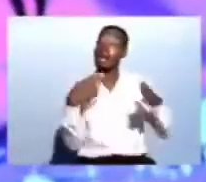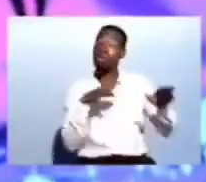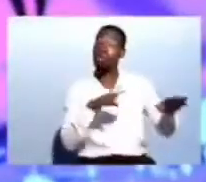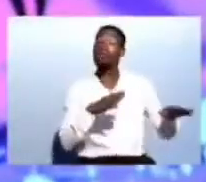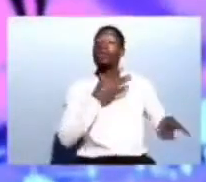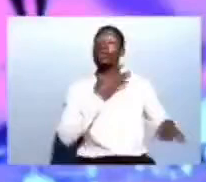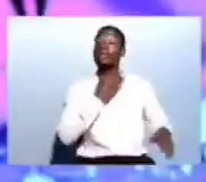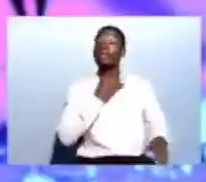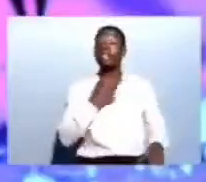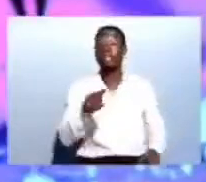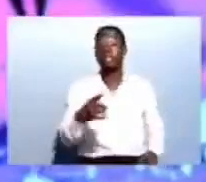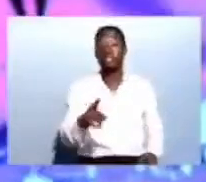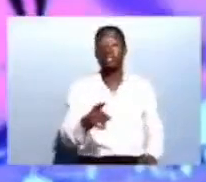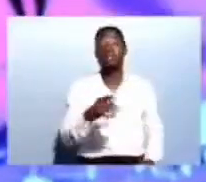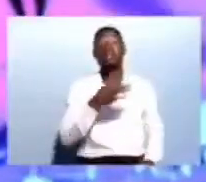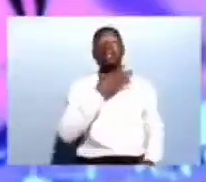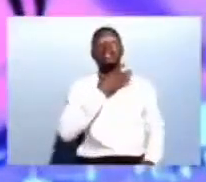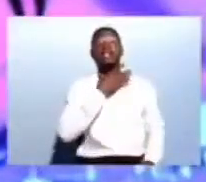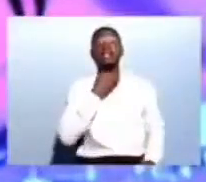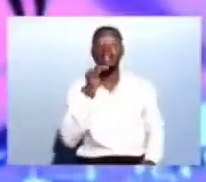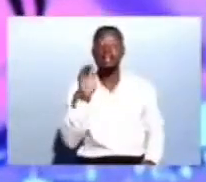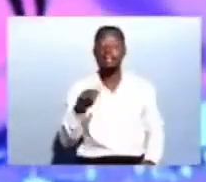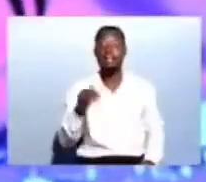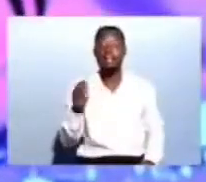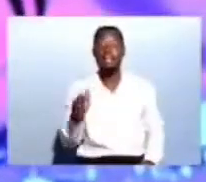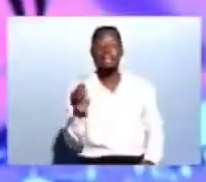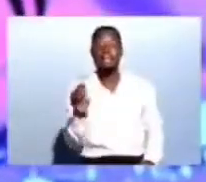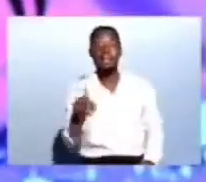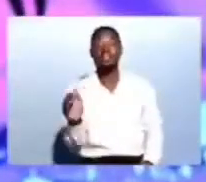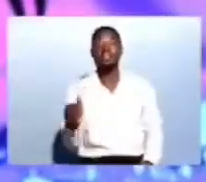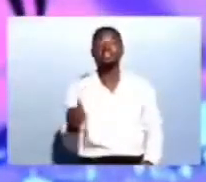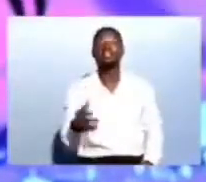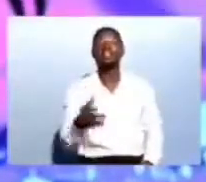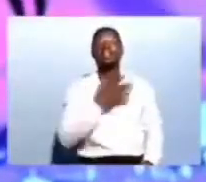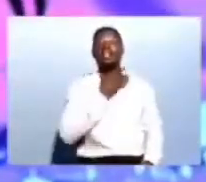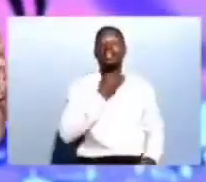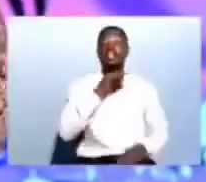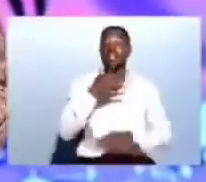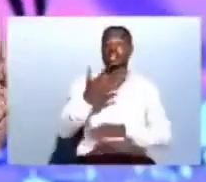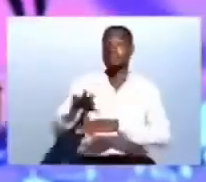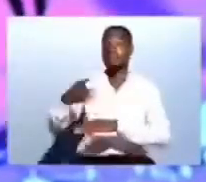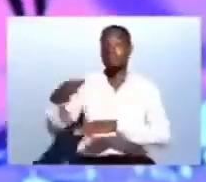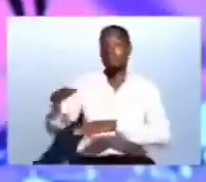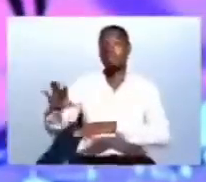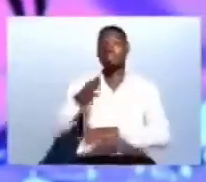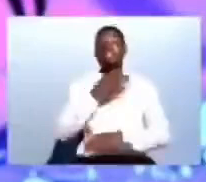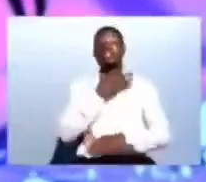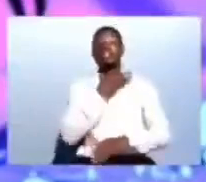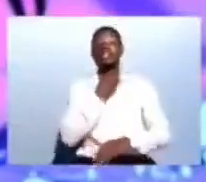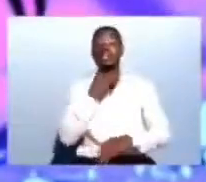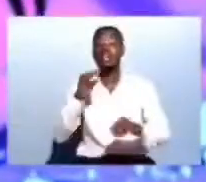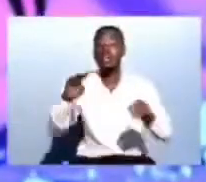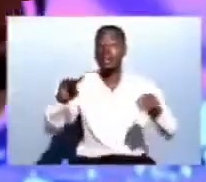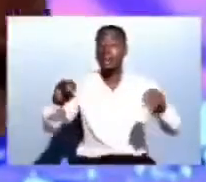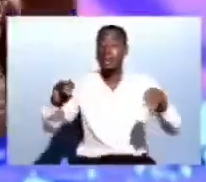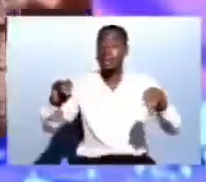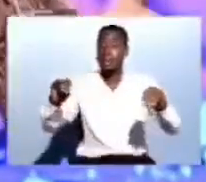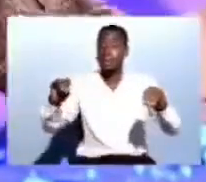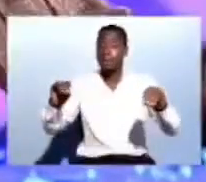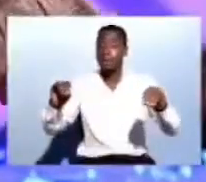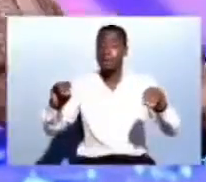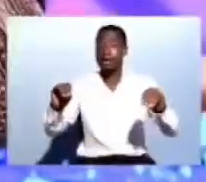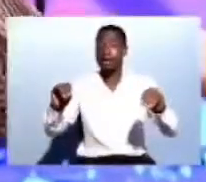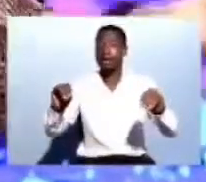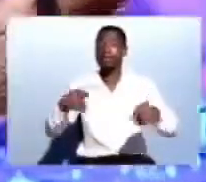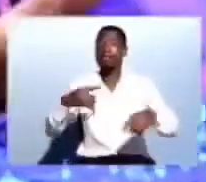hiyo linahitaji nini? Linahitaji palizi. Linahitaji maji, linahitaji mbolea, linahitaji